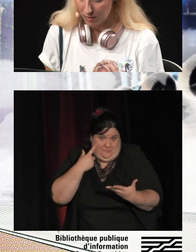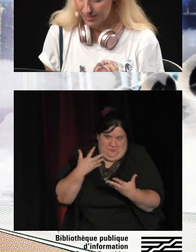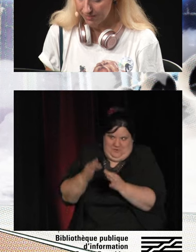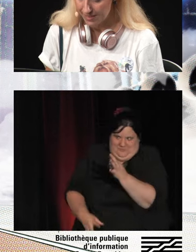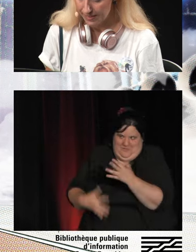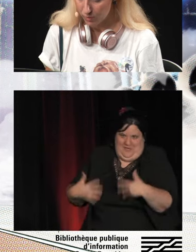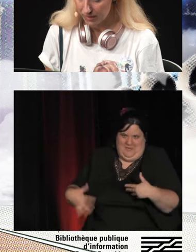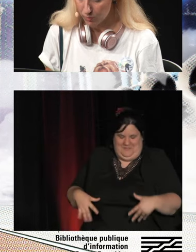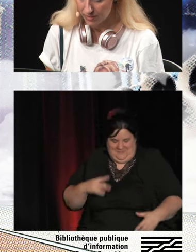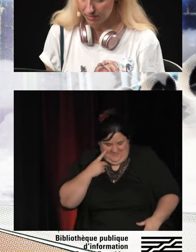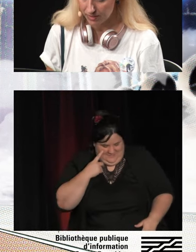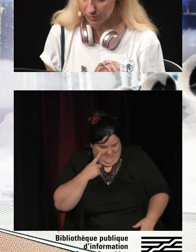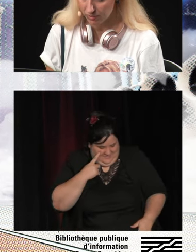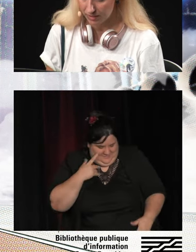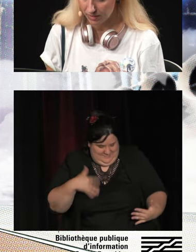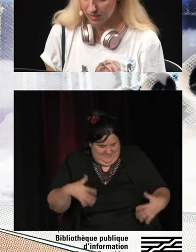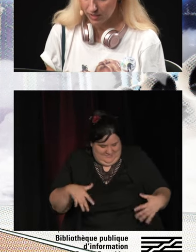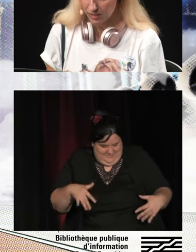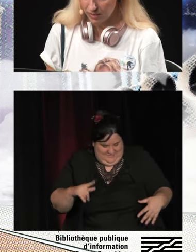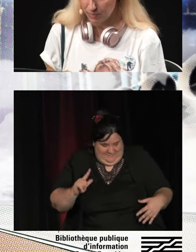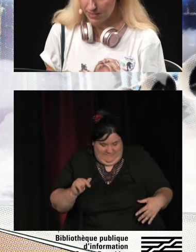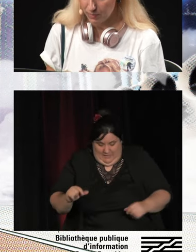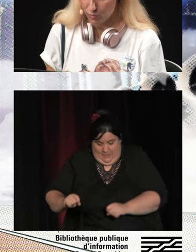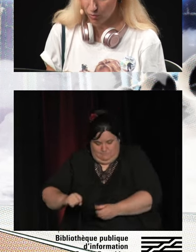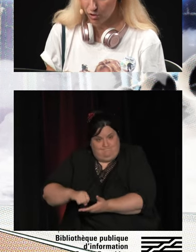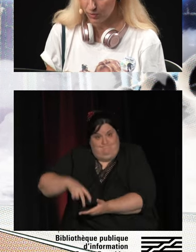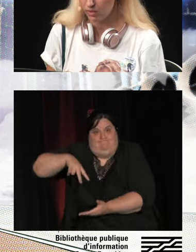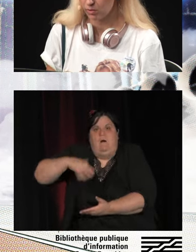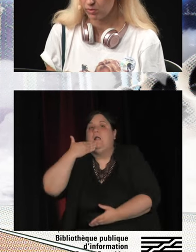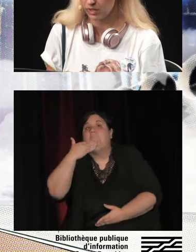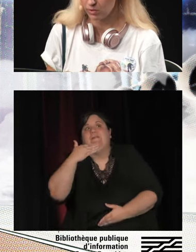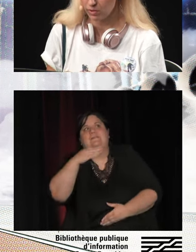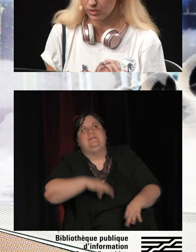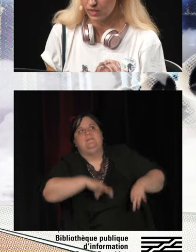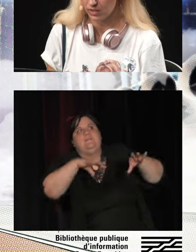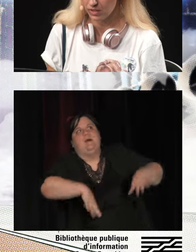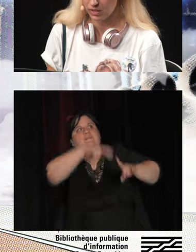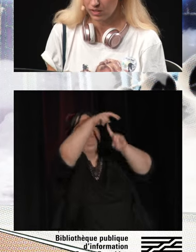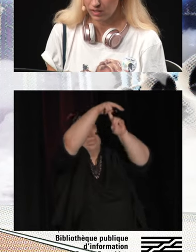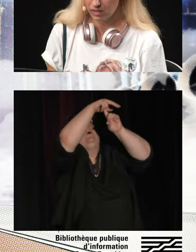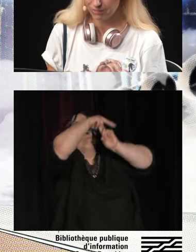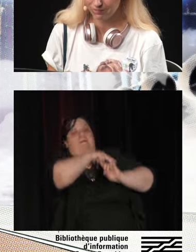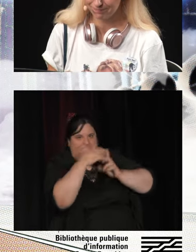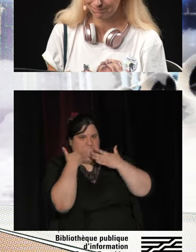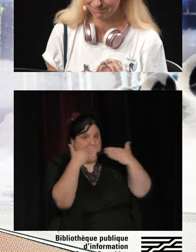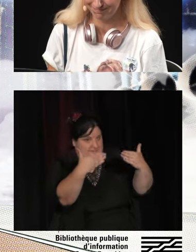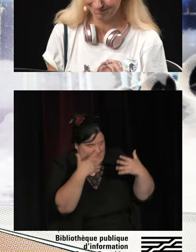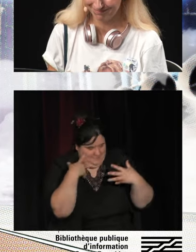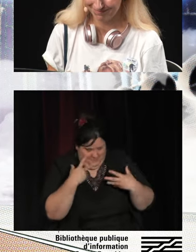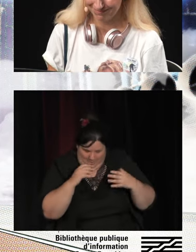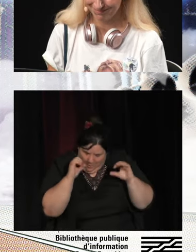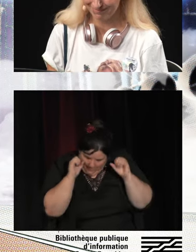Le Mecha Koopa va se réveiller, oui voilà. Merci Peach pour le champi, on devrait s'en sortir.